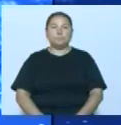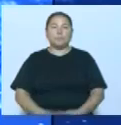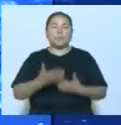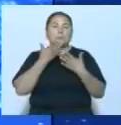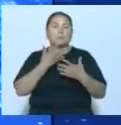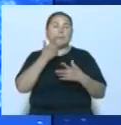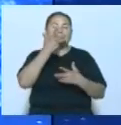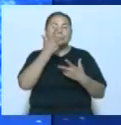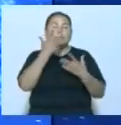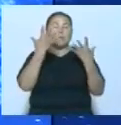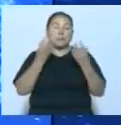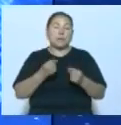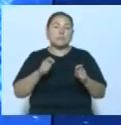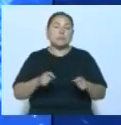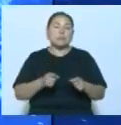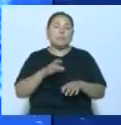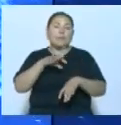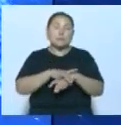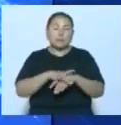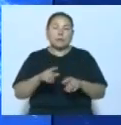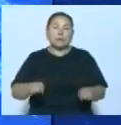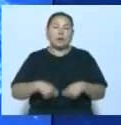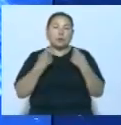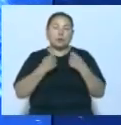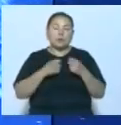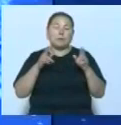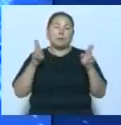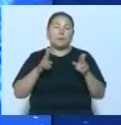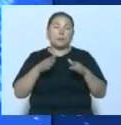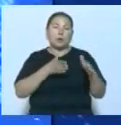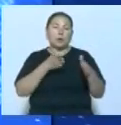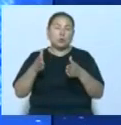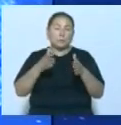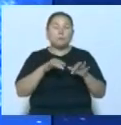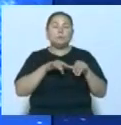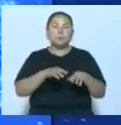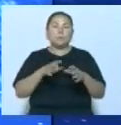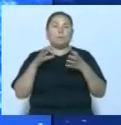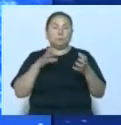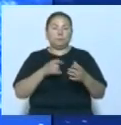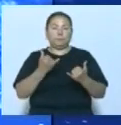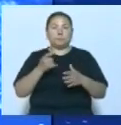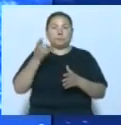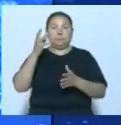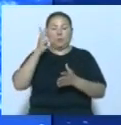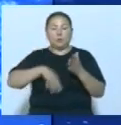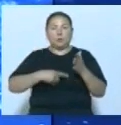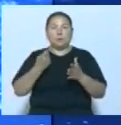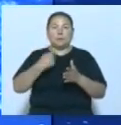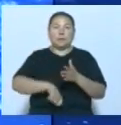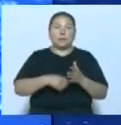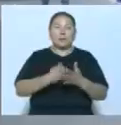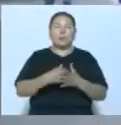За последние 3 дня зафиксировано нарушение правил дорожного движения у 70 водителей автобуса. На штрафстоянку закрыто более 20